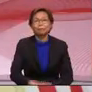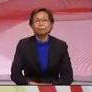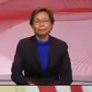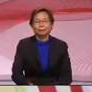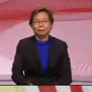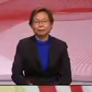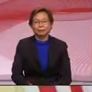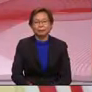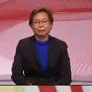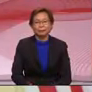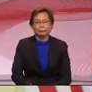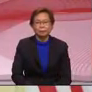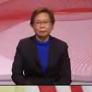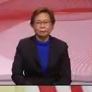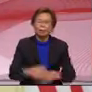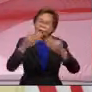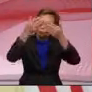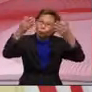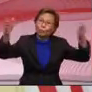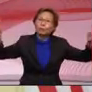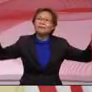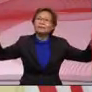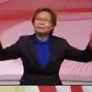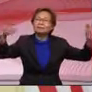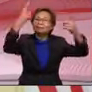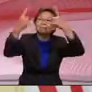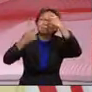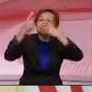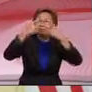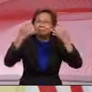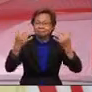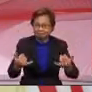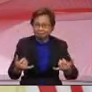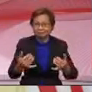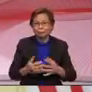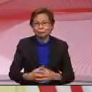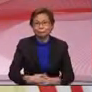warahmatullahi wabarakatuh. Saya buka kepada soalan.